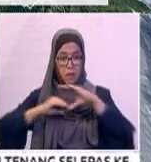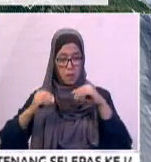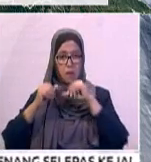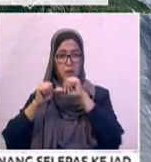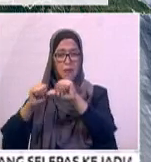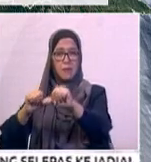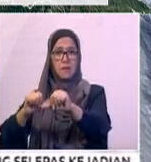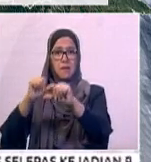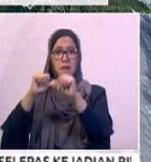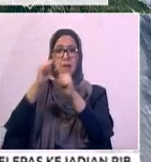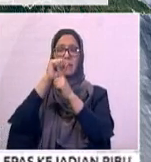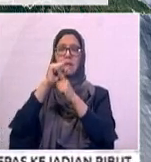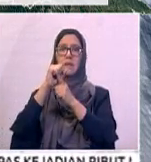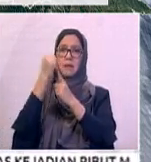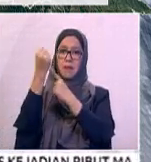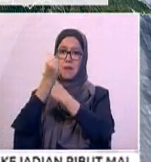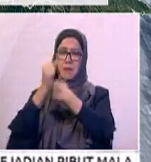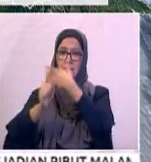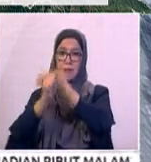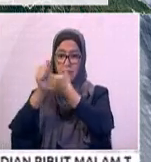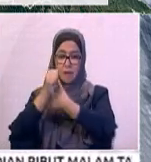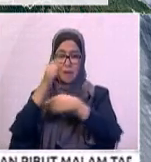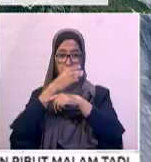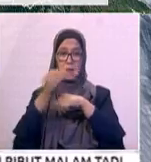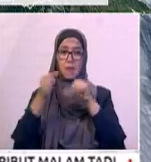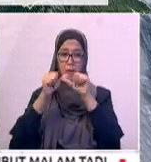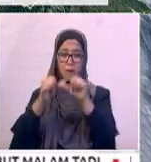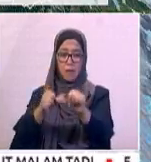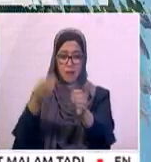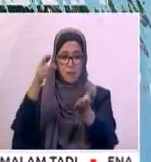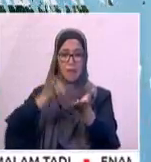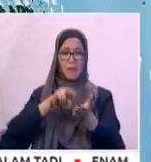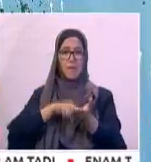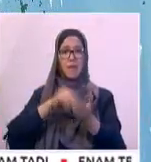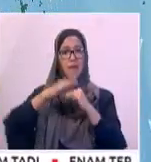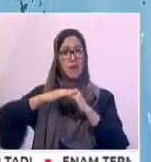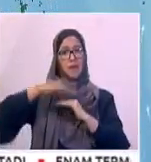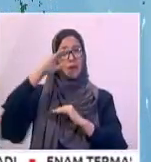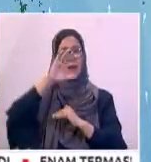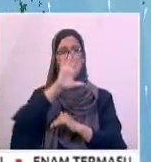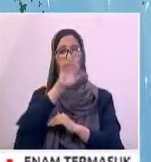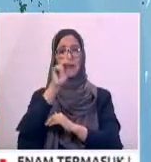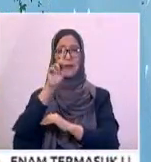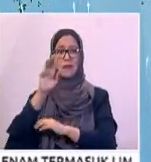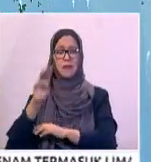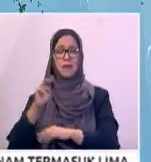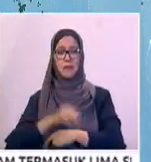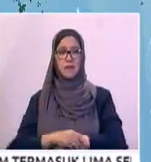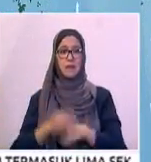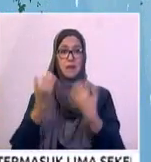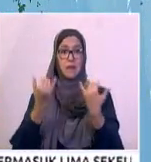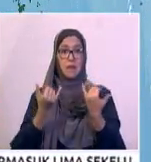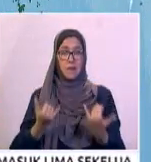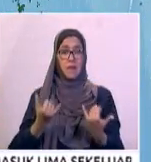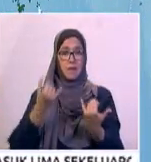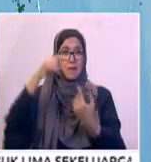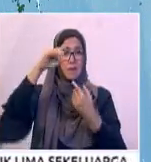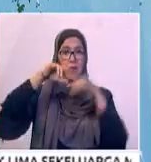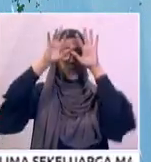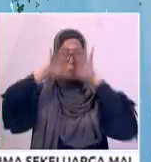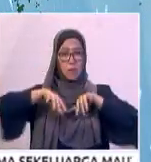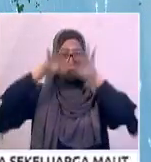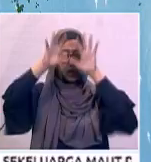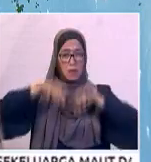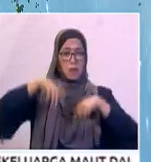kini masih lagi mencatatkan melebihi 5 km. Baiklah, pada ketika ini hujan berserta petir masih lagi berlaku